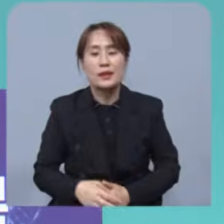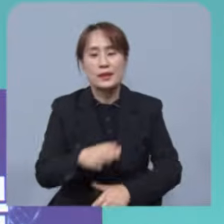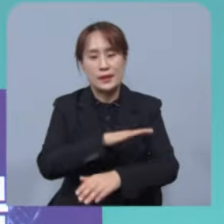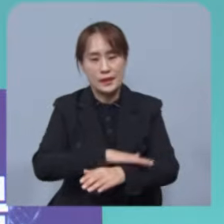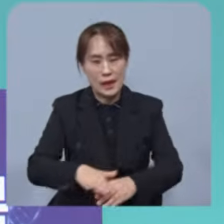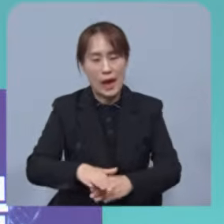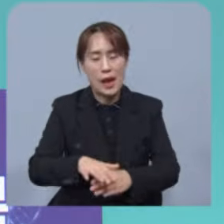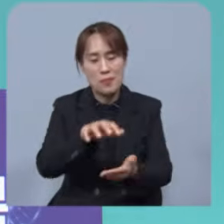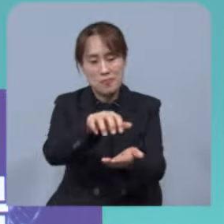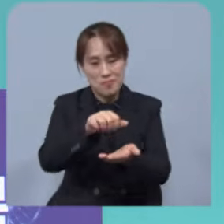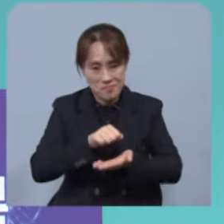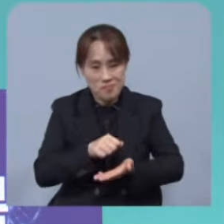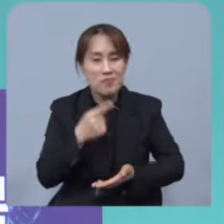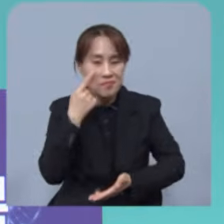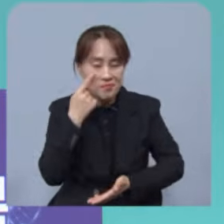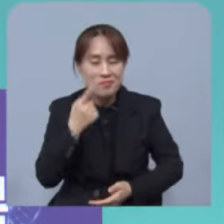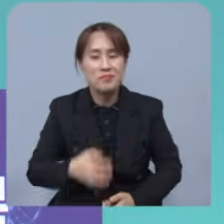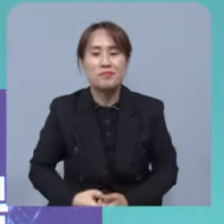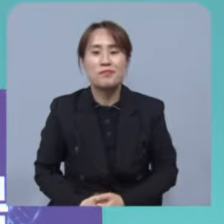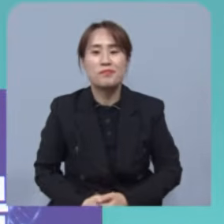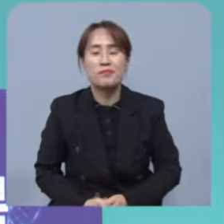잘 챙겨보도록 하겠습니다.